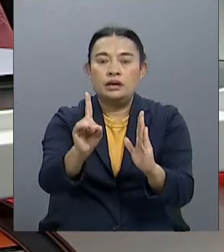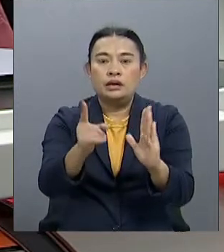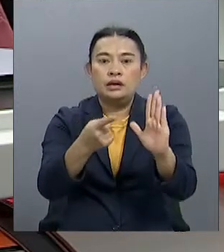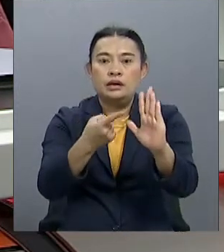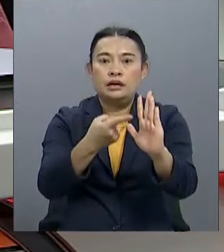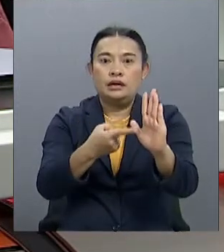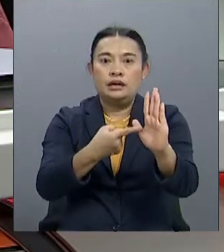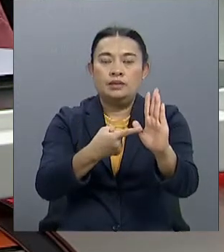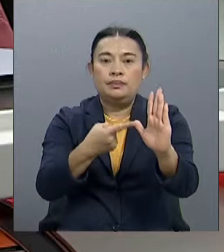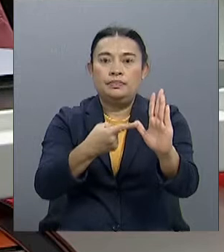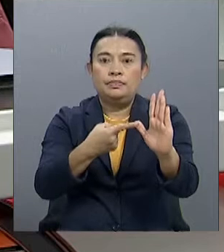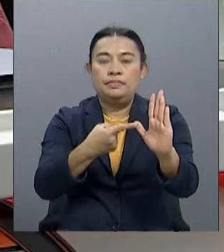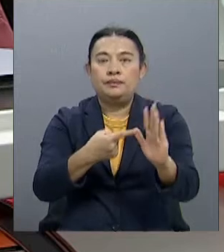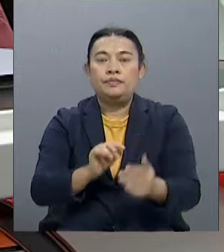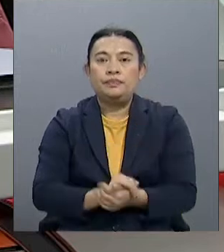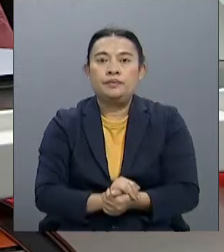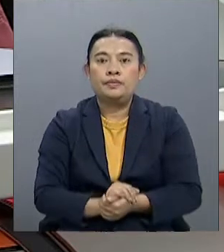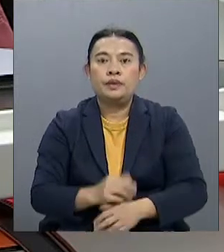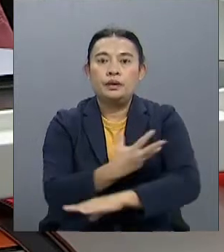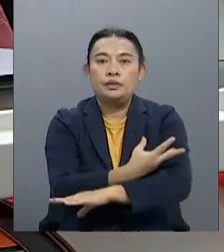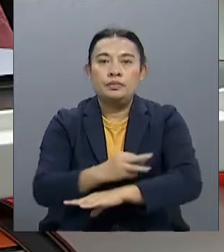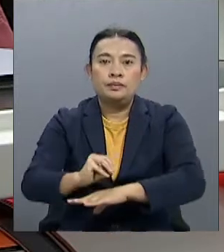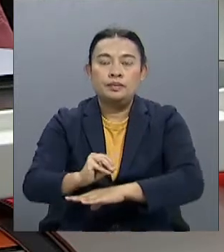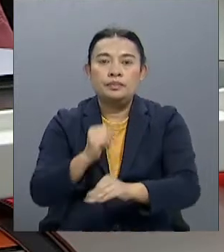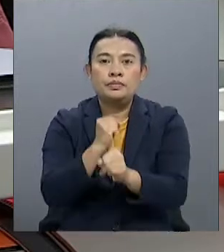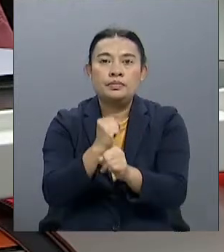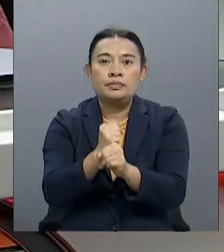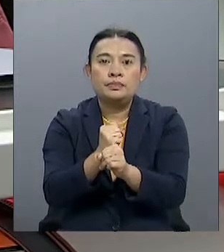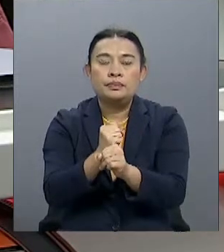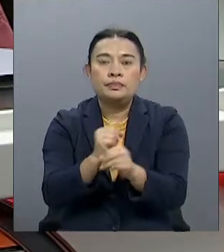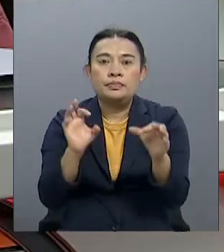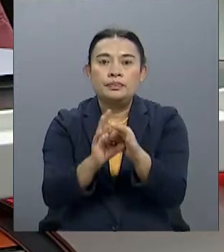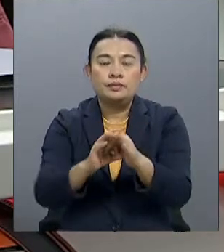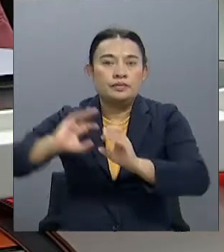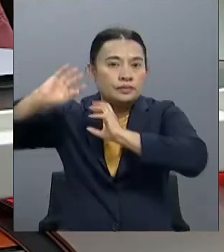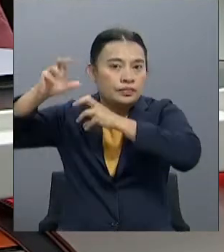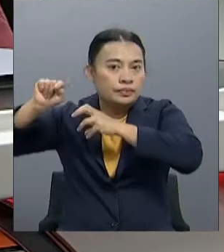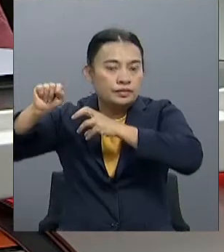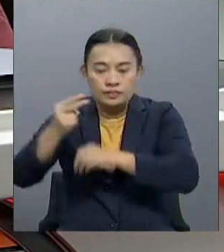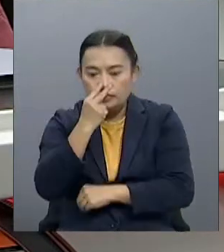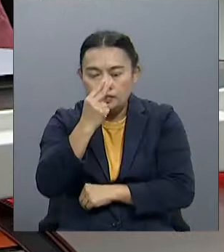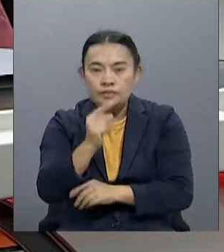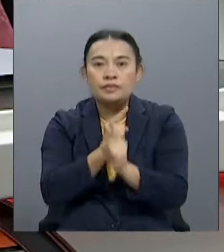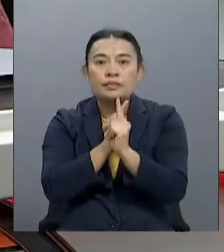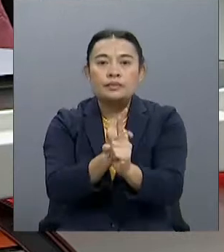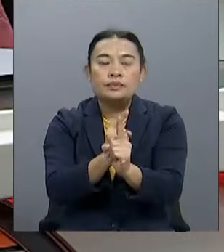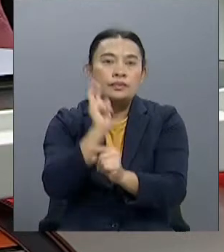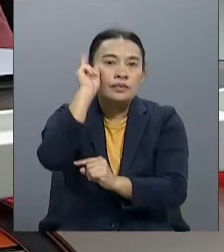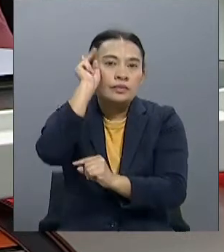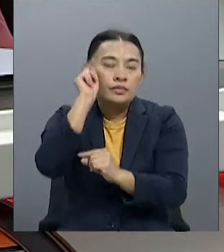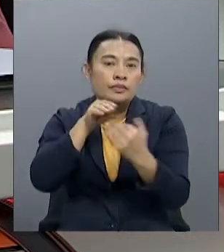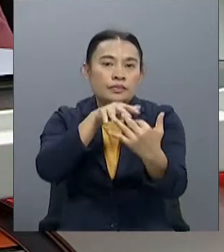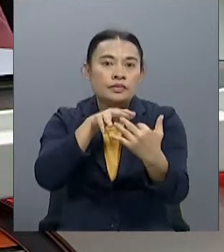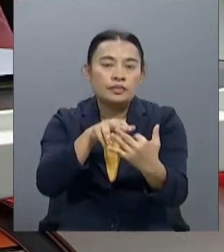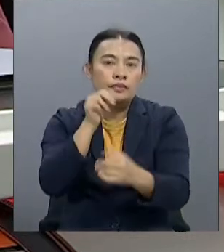ารคามให้ได้เรียนรู้การผลิตหนังสั้นเพื่อเสริมทักษะการเรียนรู้เท่าทันสื่อในสังคมปัจจุบันติดตามกับนักข่าวพลเ